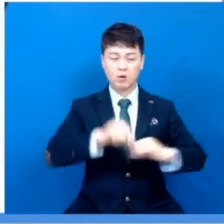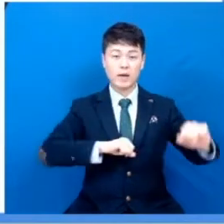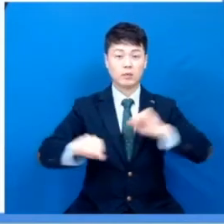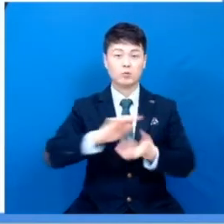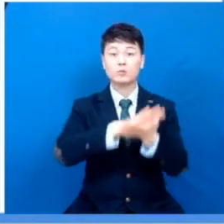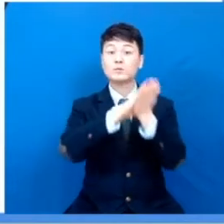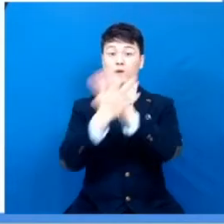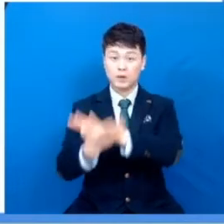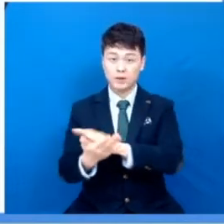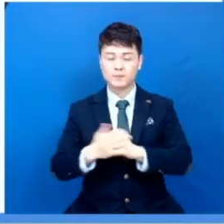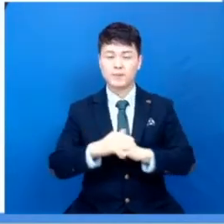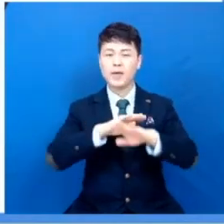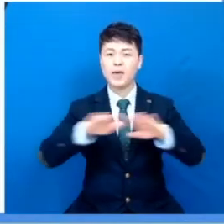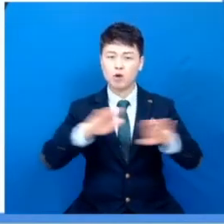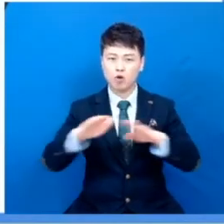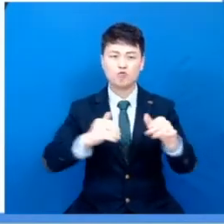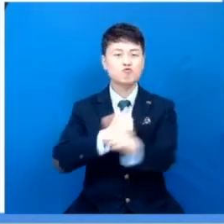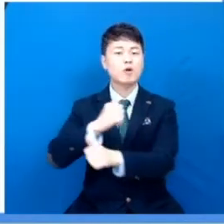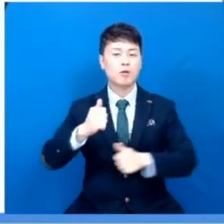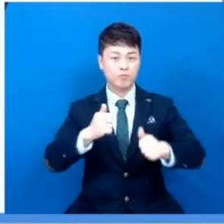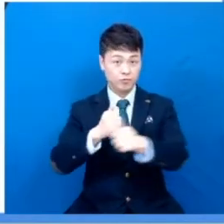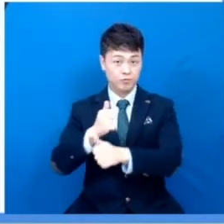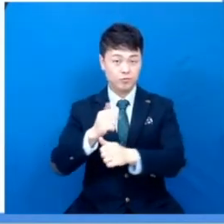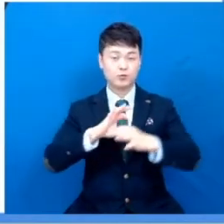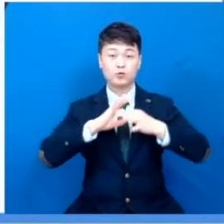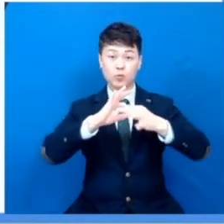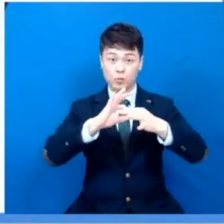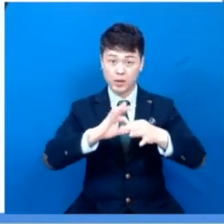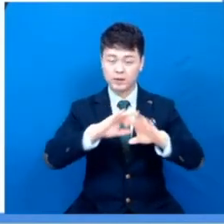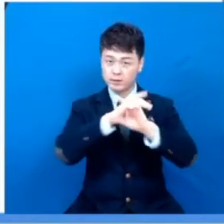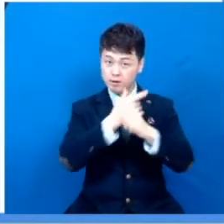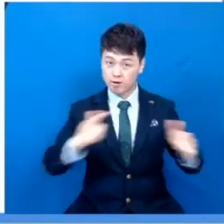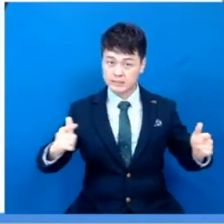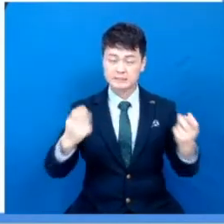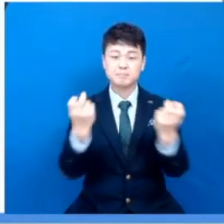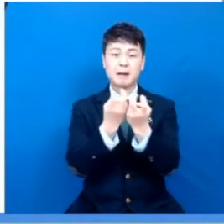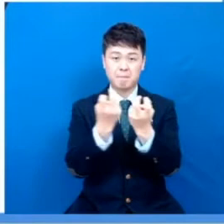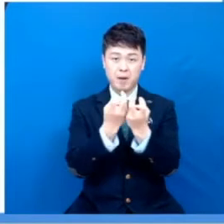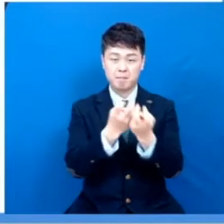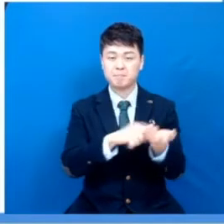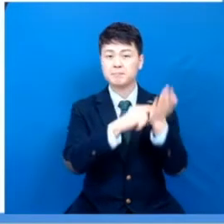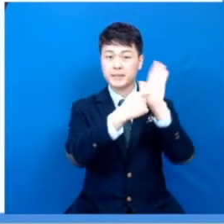솔루션의 위원회 를 통하여 다음과 같은 개입이 이루어졌습니다